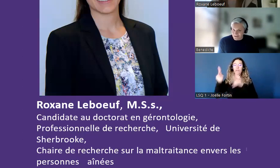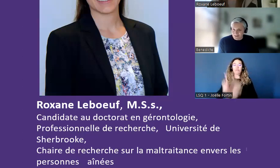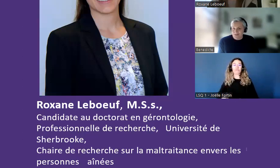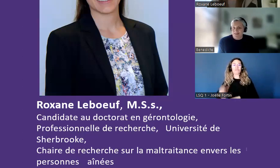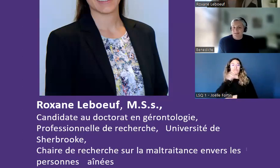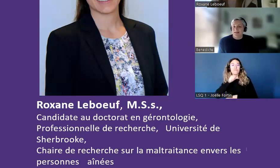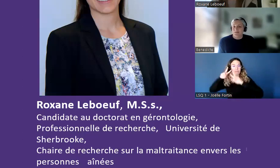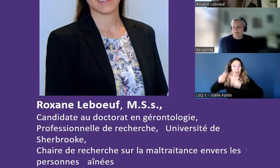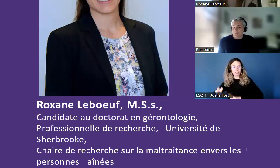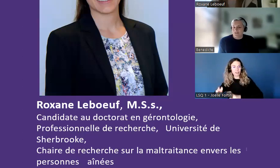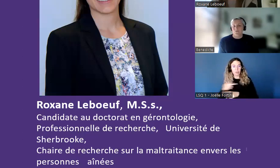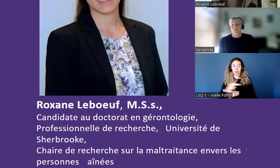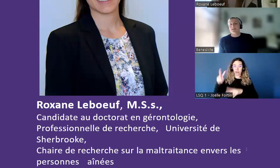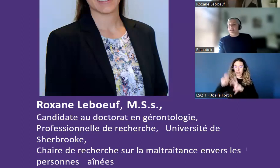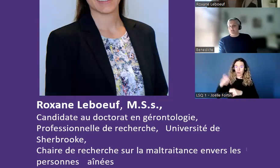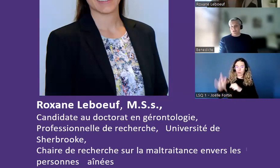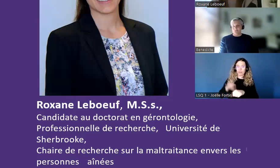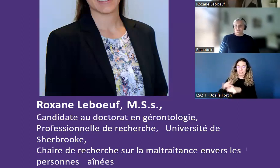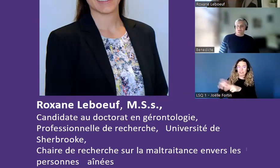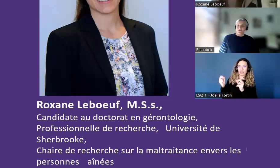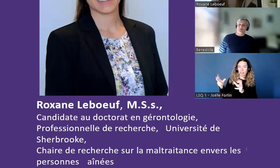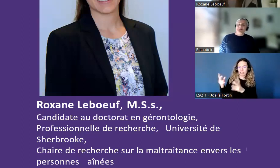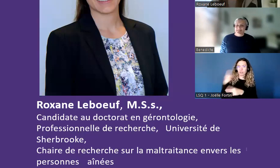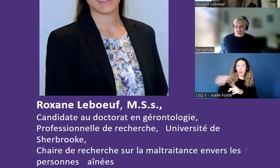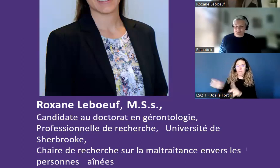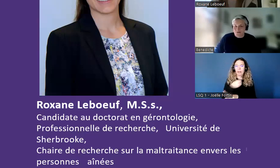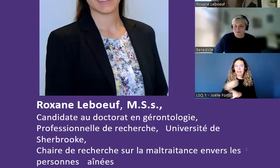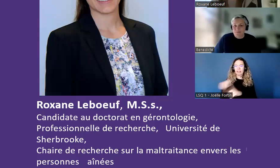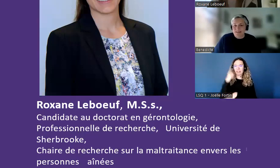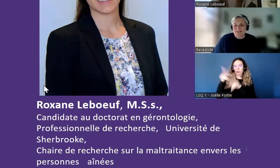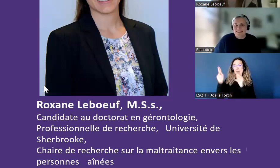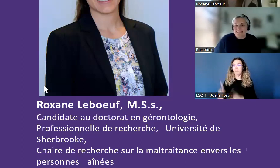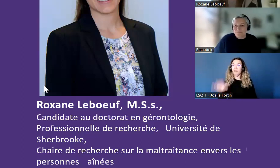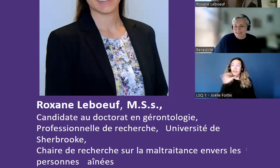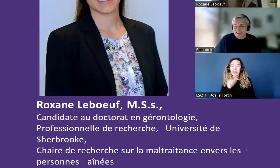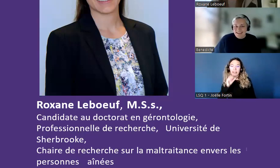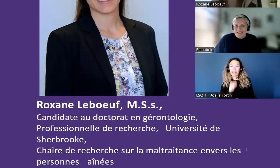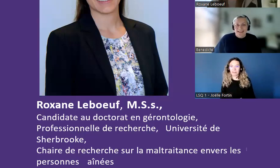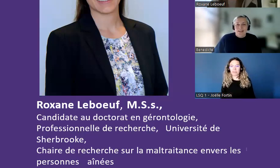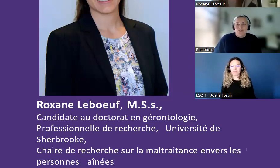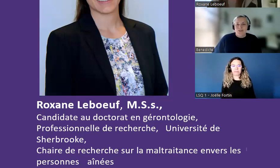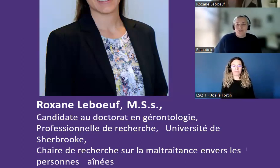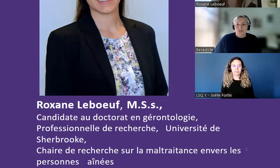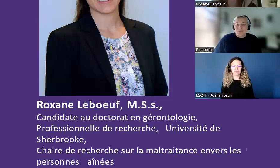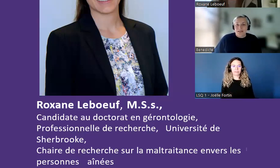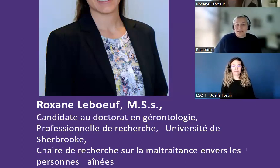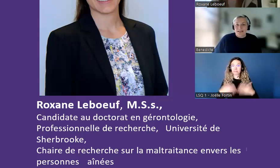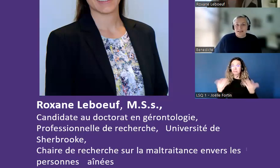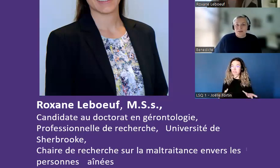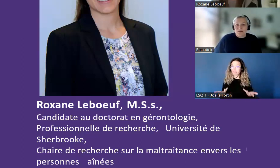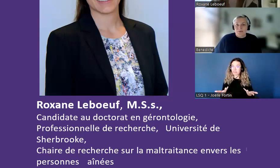de recherche aussi à l'Université de Sherbrooke, à la chaire de recherche sur la maltraitance envers les personnes aînées. Sur ce, je